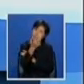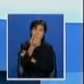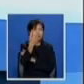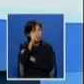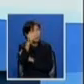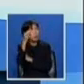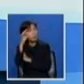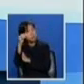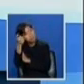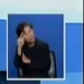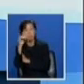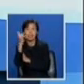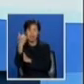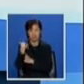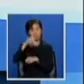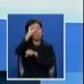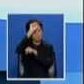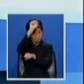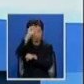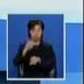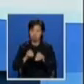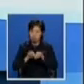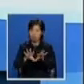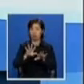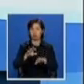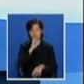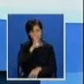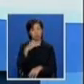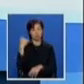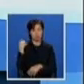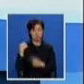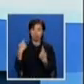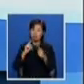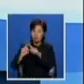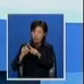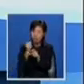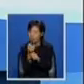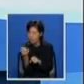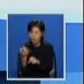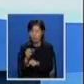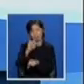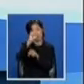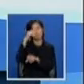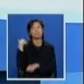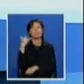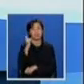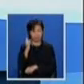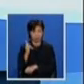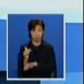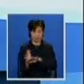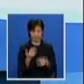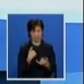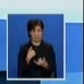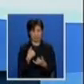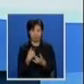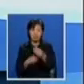ไปว่าทางสอชนั้นจะมีการประกาศมาตรการเพิ่มเติมในลักษณะนี้หรือไม่ผมขอย้ำเพียงเล็กน้อยที่เกี่ยว